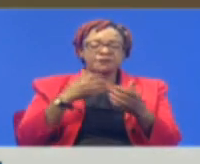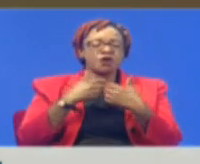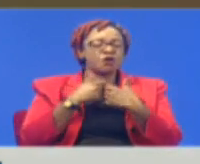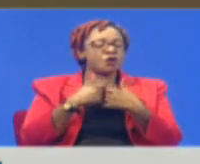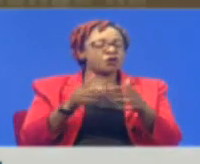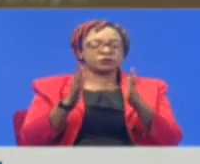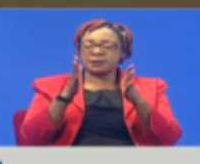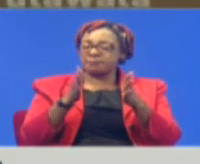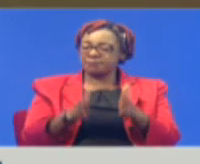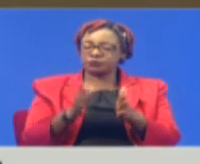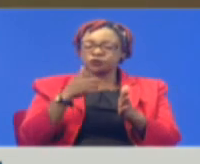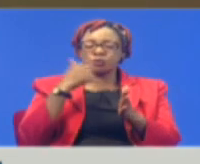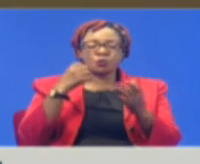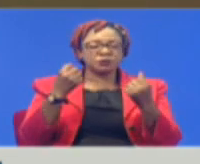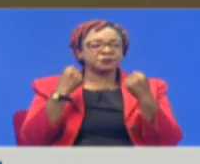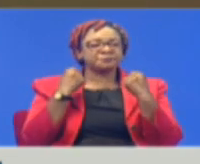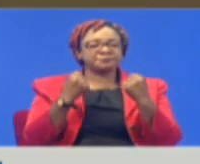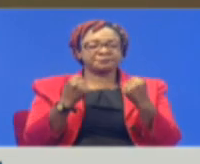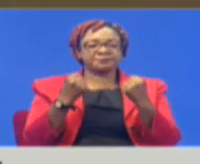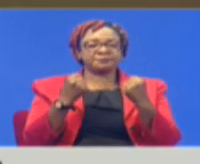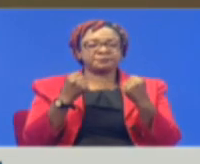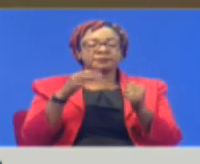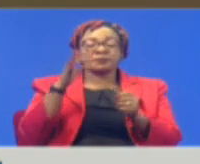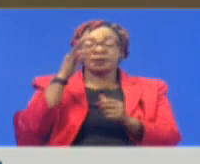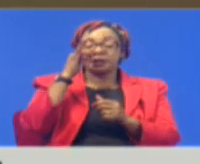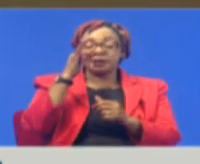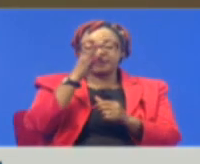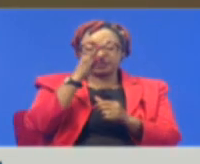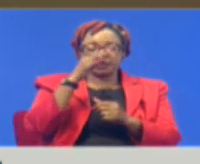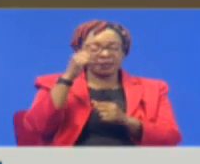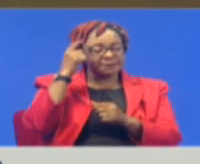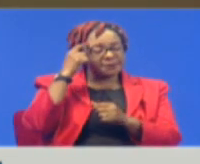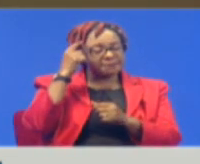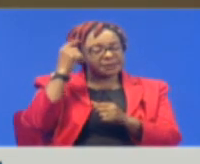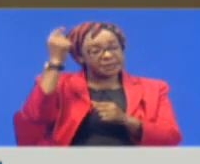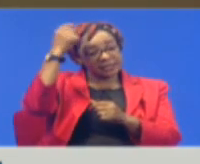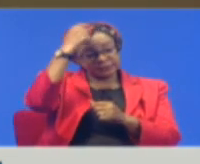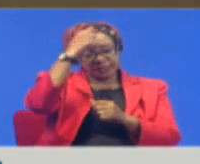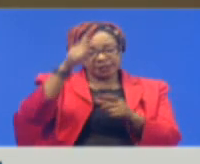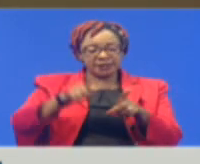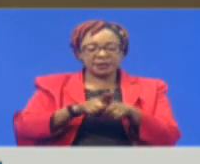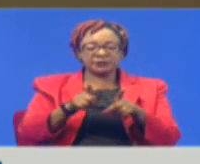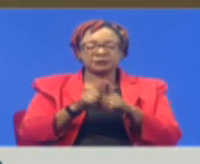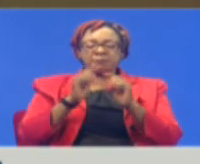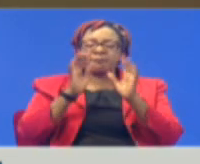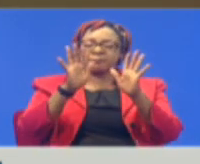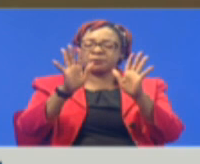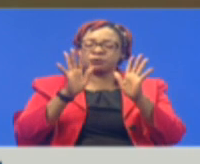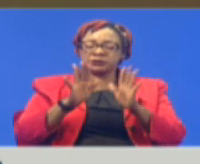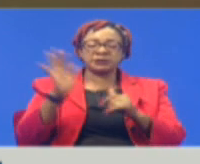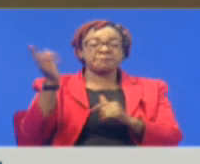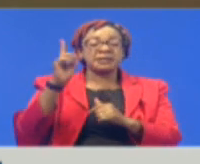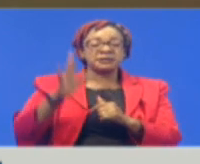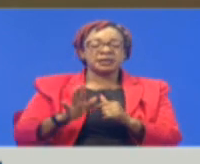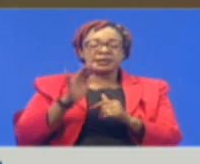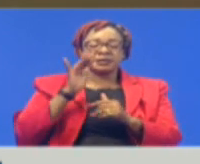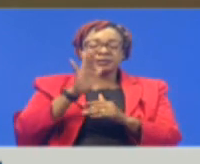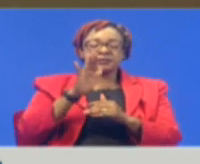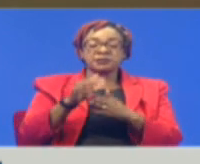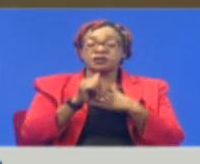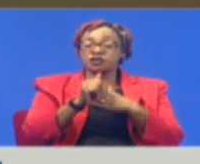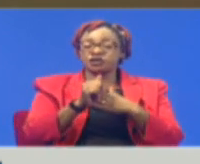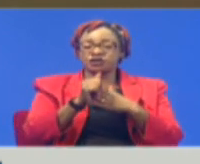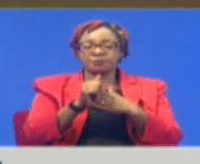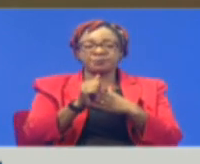rais wa tatu wa Kenya Mwai Kibaki amemkumbuka Nyachae kama waziri muhimu katika uongozi wake, ambaye